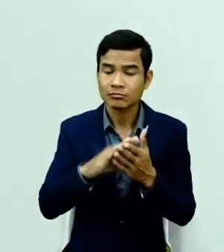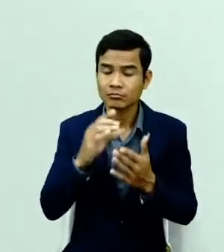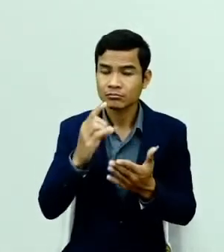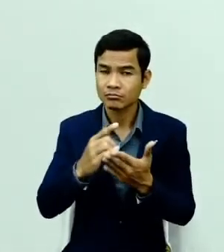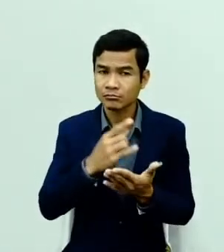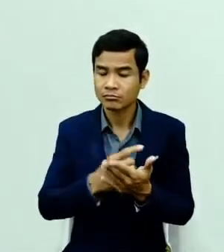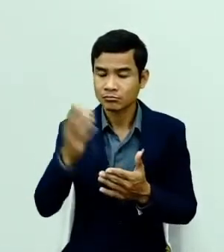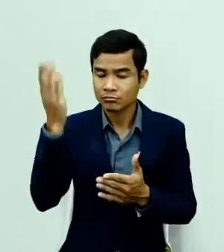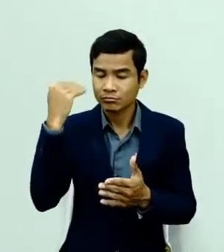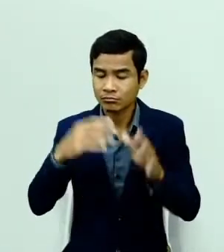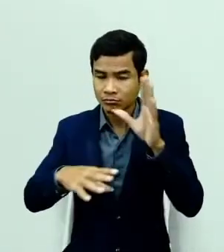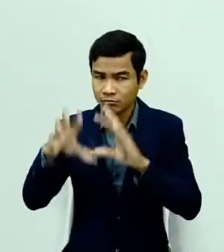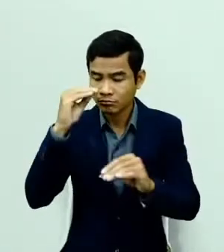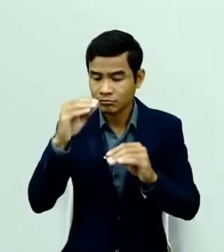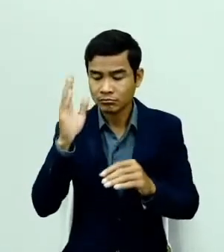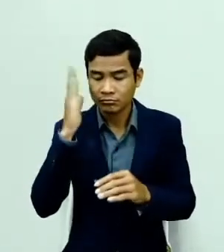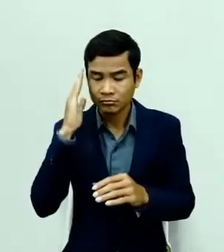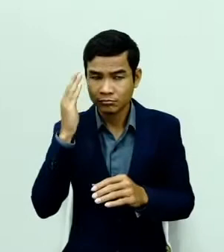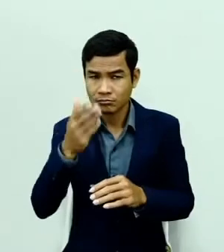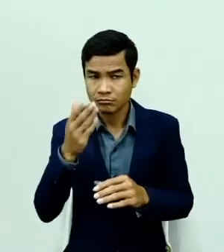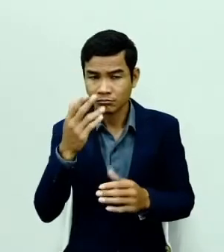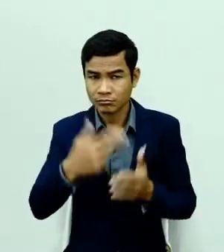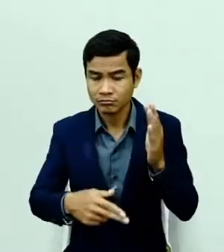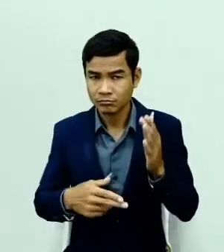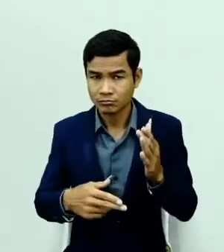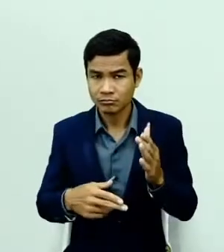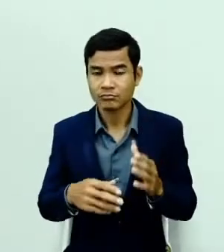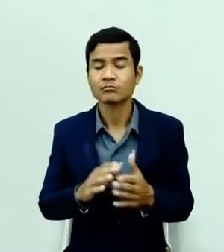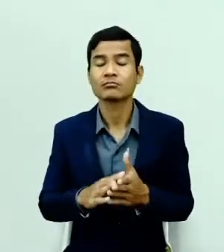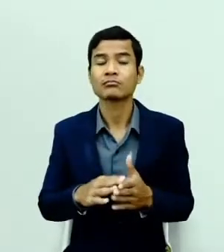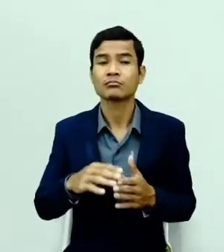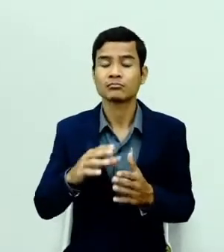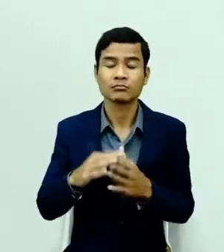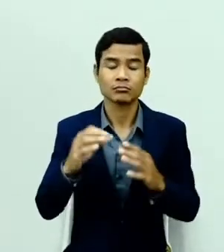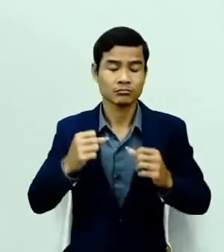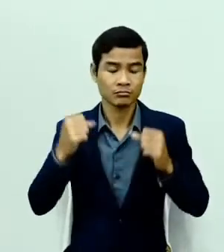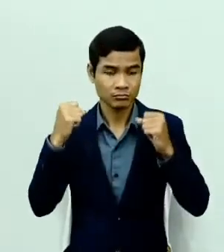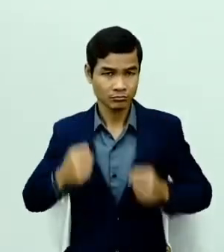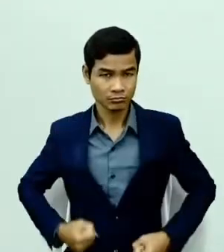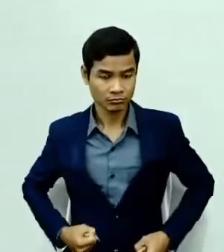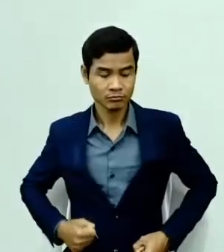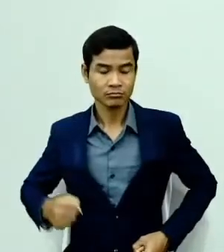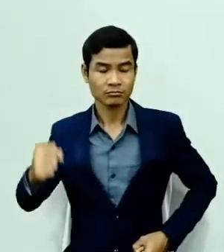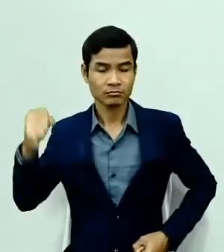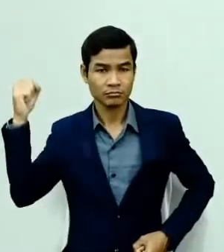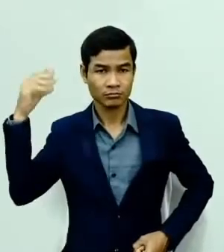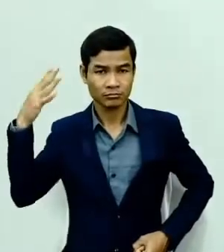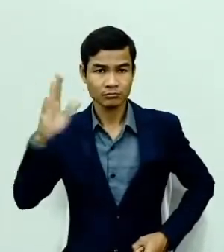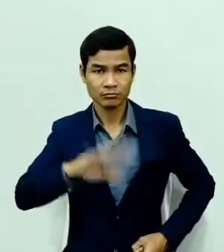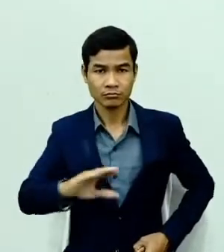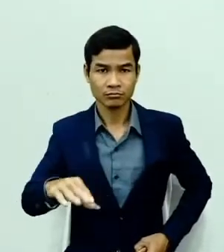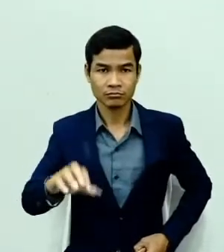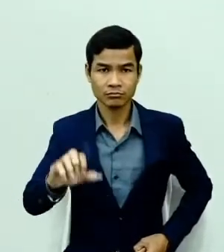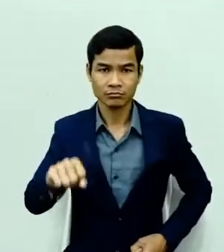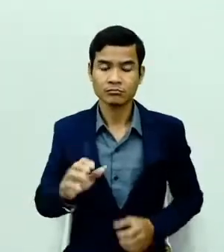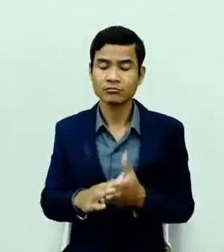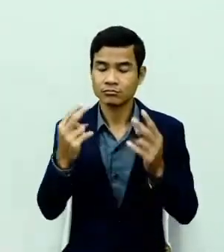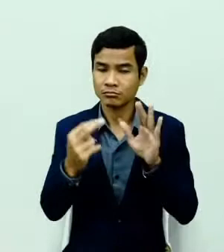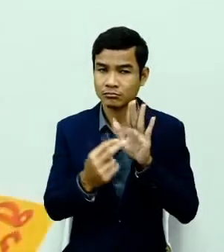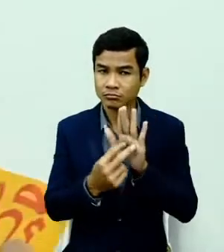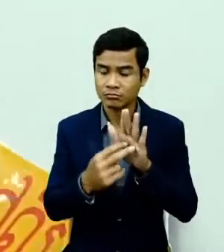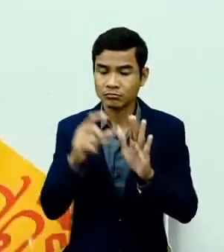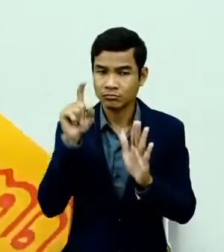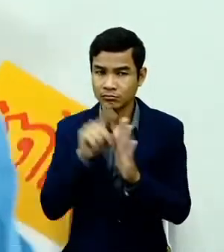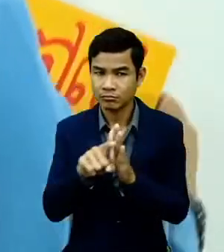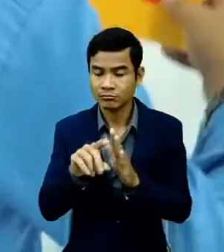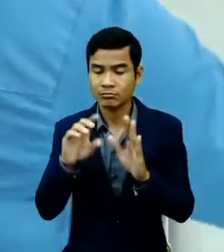នណោះចានេះគឺជាការផាឥឡូវកូនបានឃើញរូបភាពអស់ហើយអ្នកគ្រូក៏បង្ហាញចំណងជើងតែម្ដងតើ